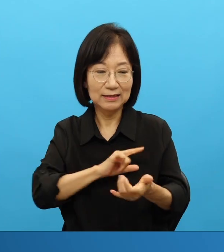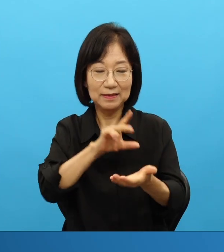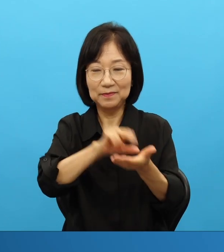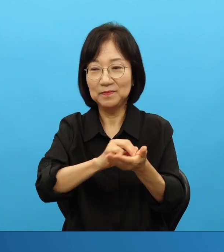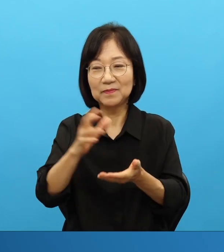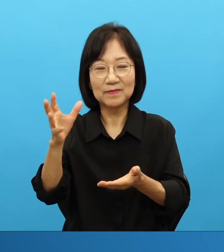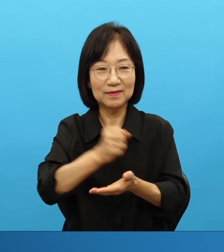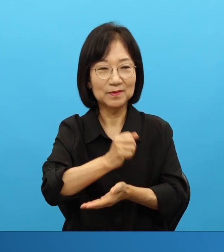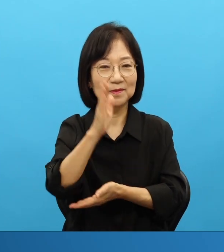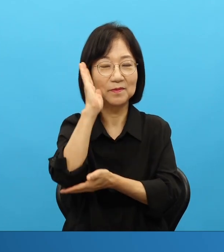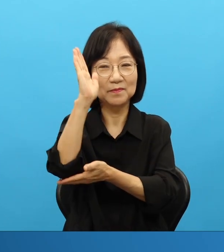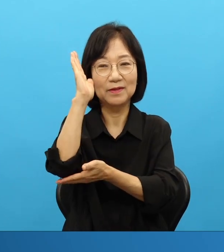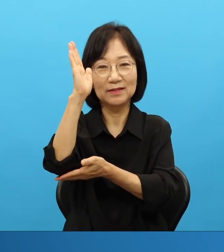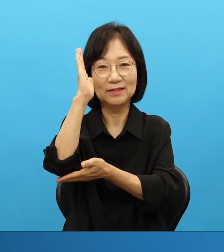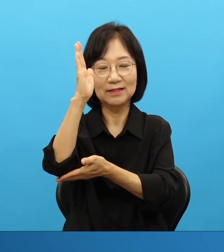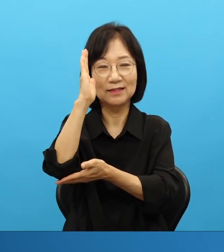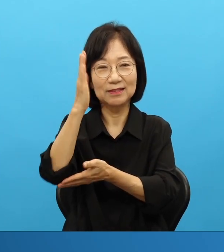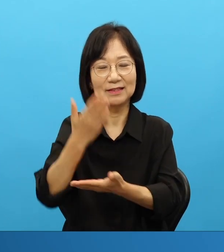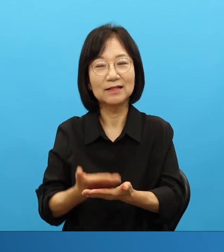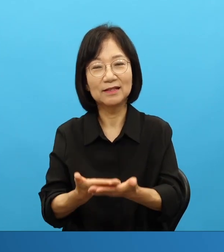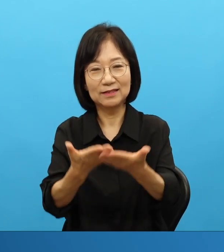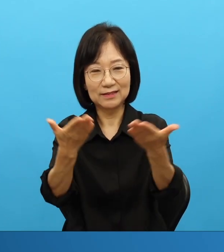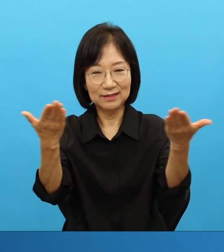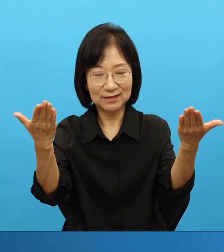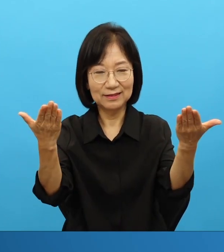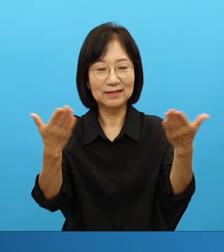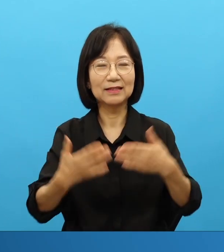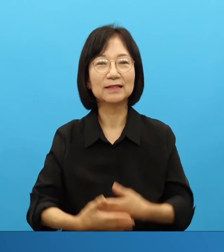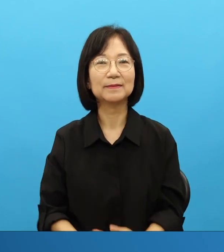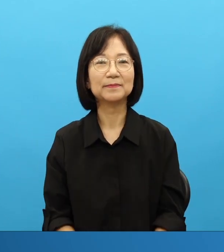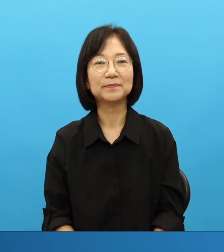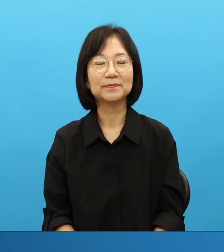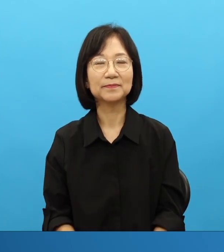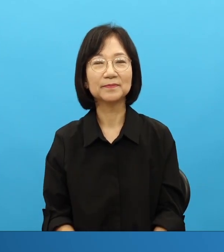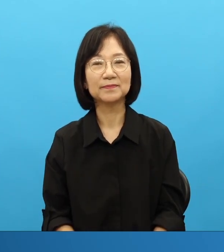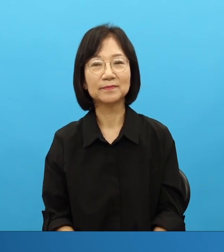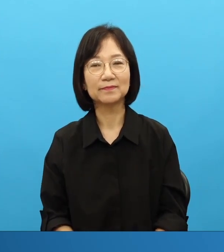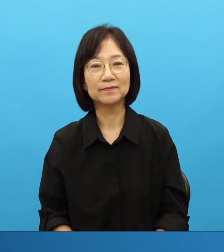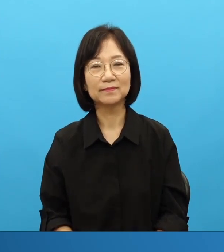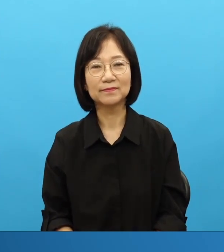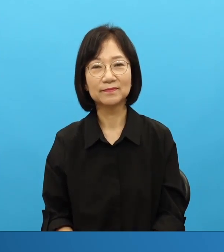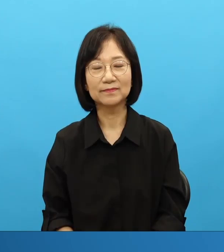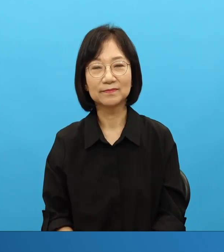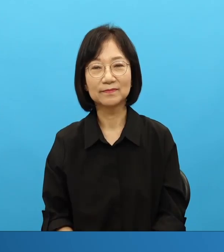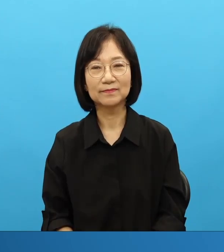WRC clip, and then Reverend Yu will give us a message entitled Those with a Promise.